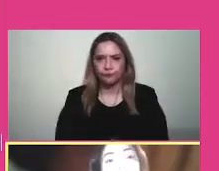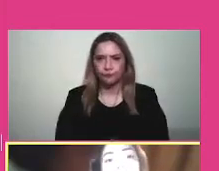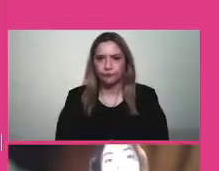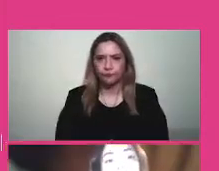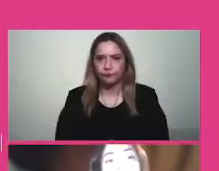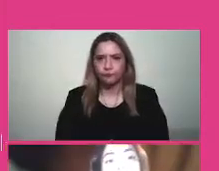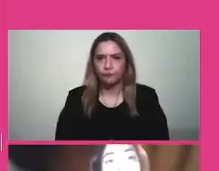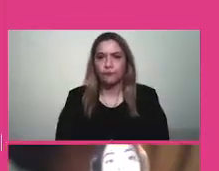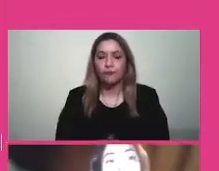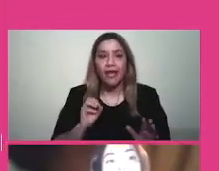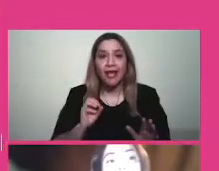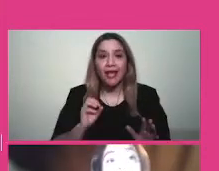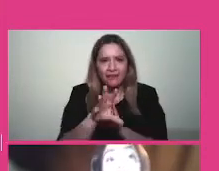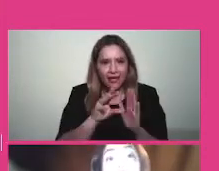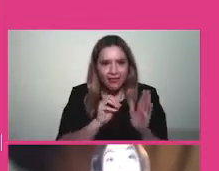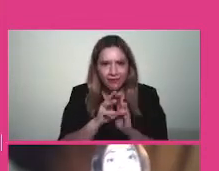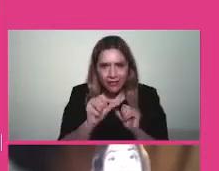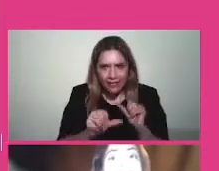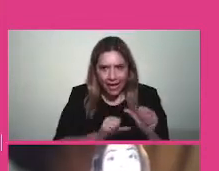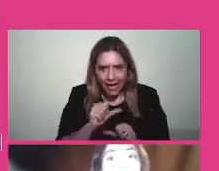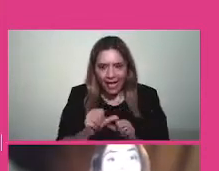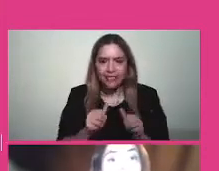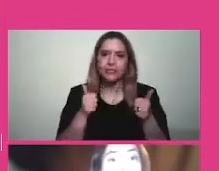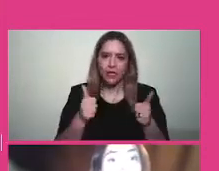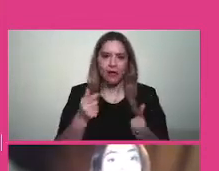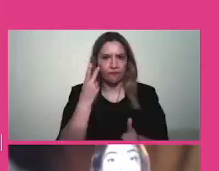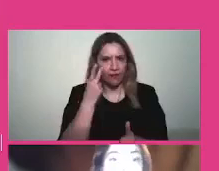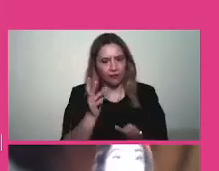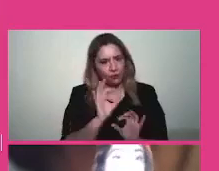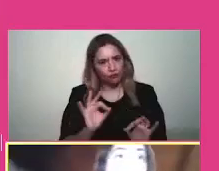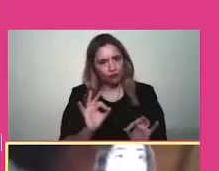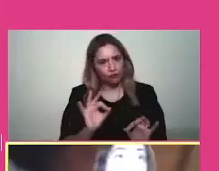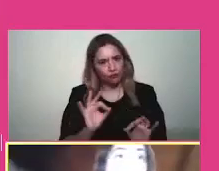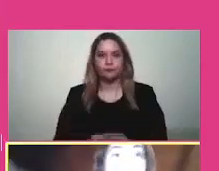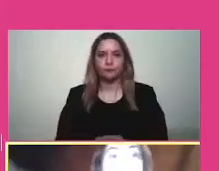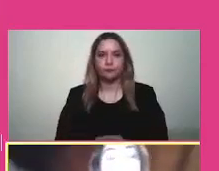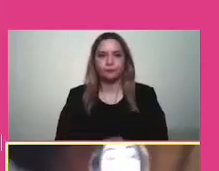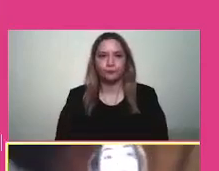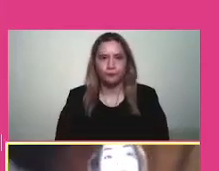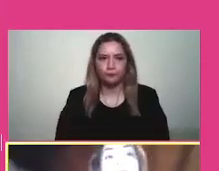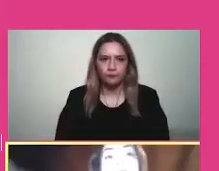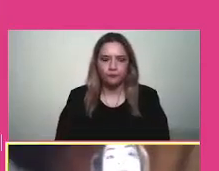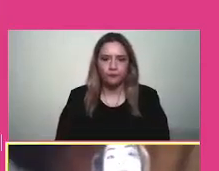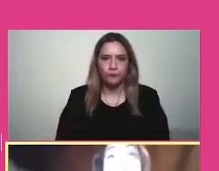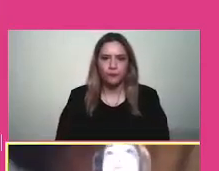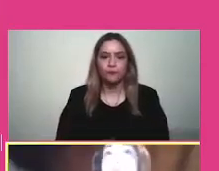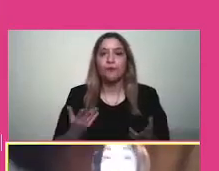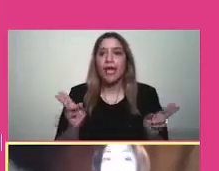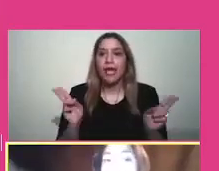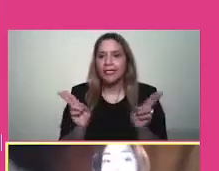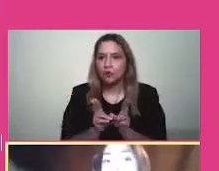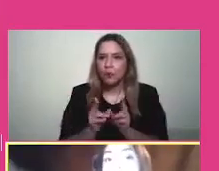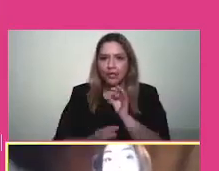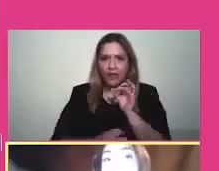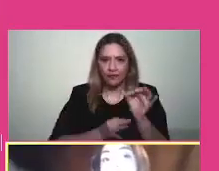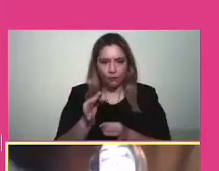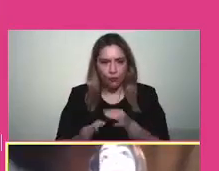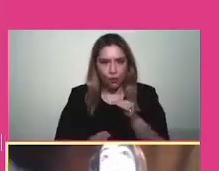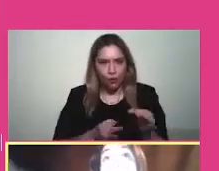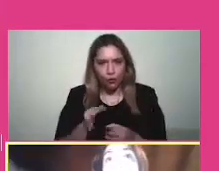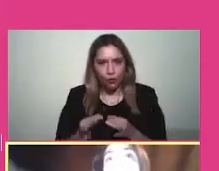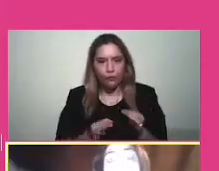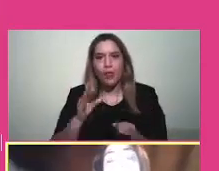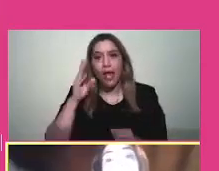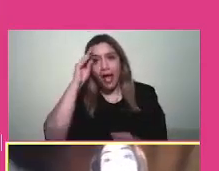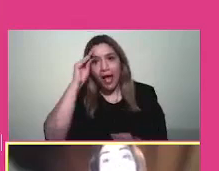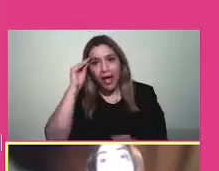Αλλάζει διαφάνιση, Μαρία, γιατί δεν φαίνεται. Τώρα άλλαξα. Τώρα, ναι. Ωραία. Εν συντομία θα πω ότι η